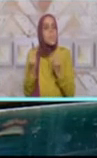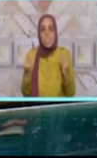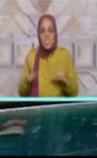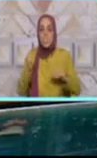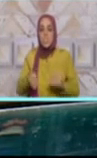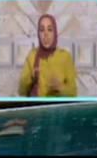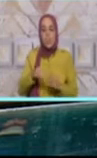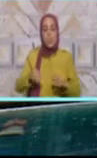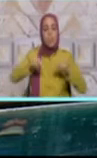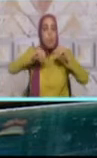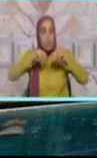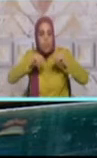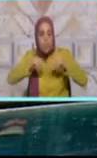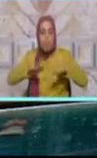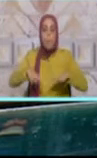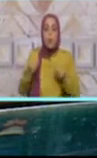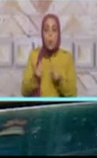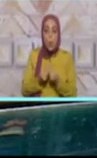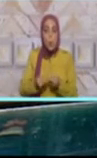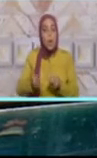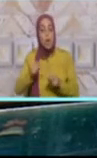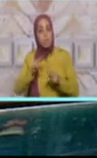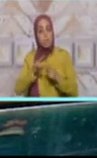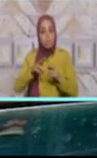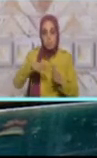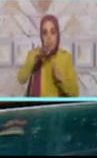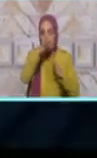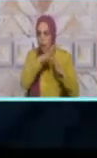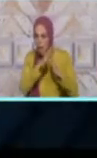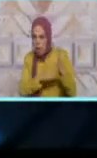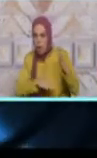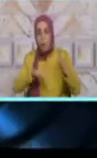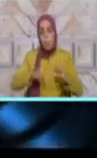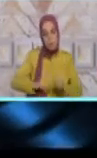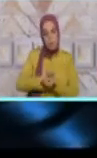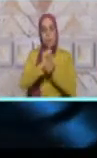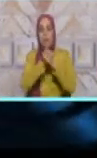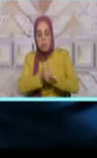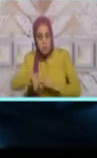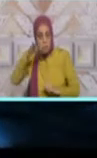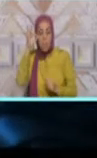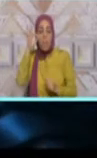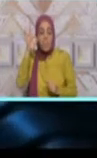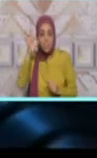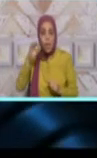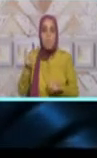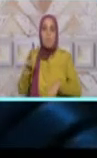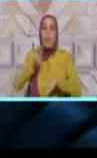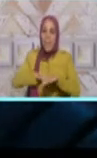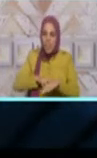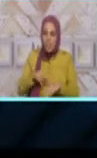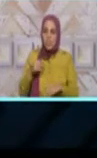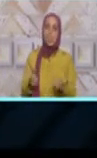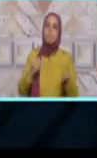لدينا رمل ورخام وحجر جيري، يمكن ان نحول الرمل الى ذهب. وما يحدث في هذه